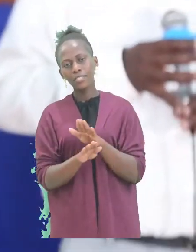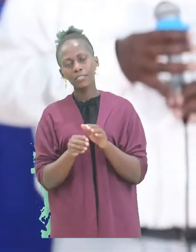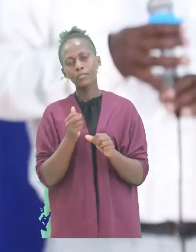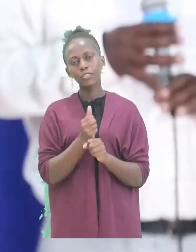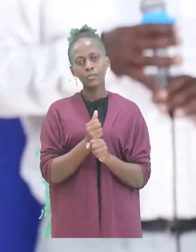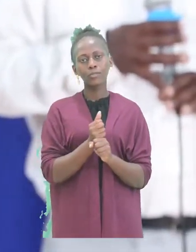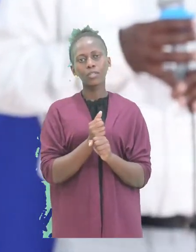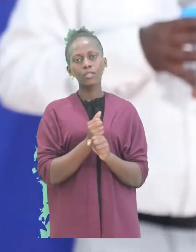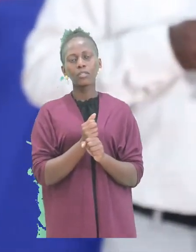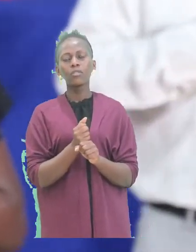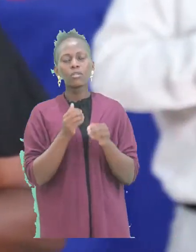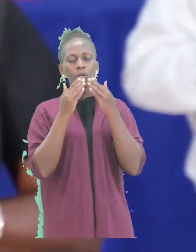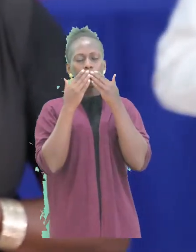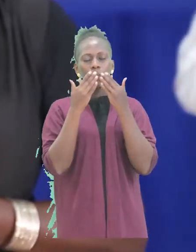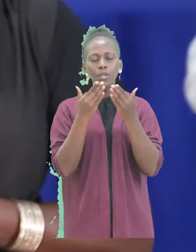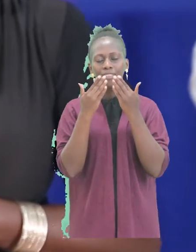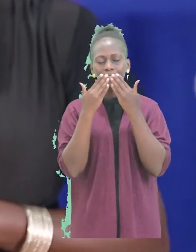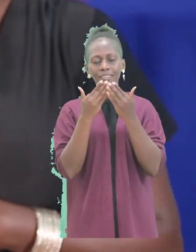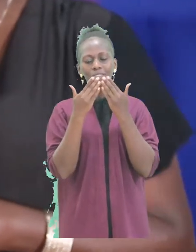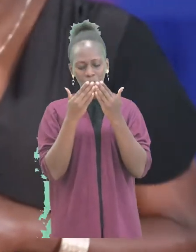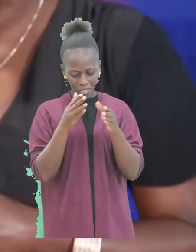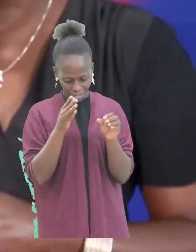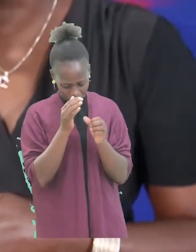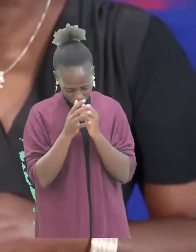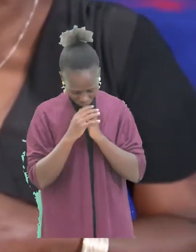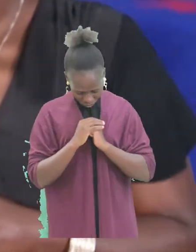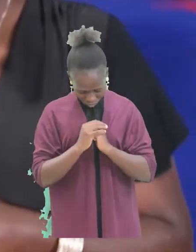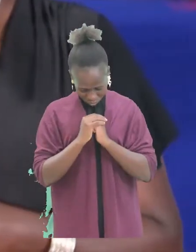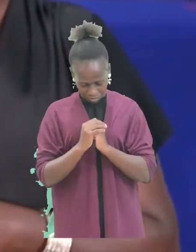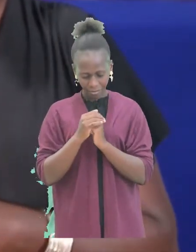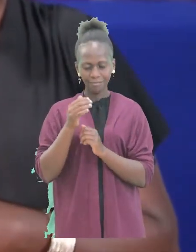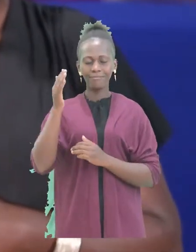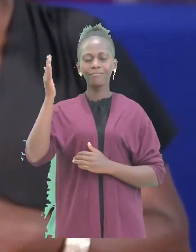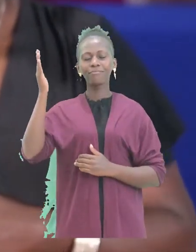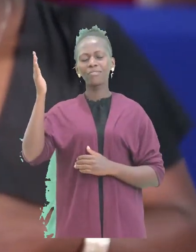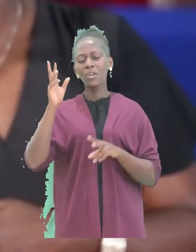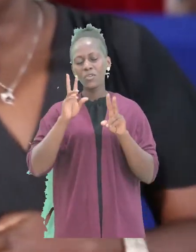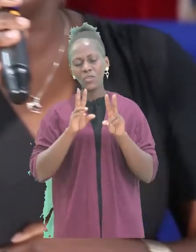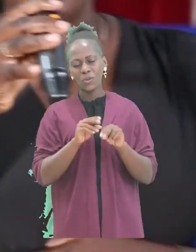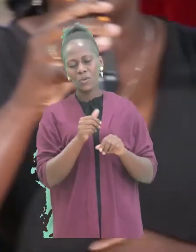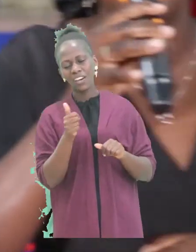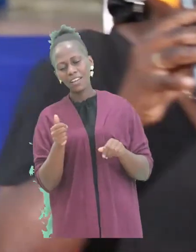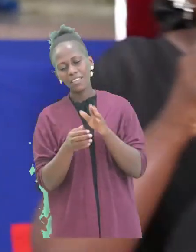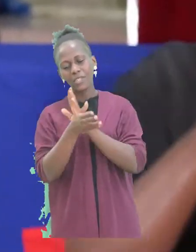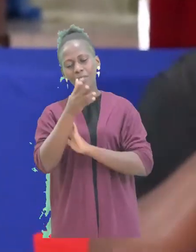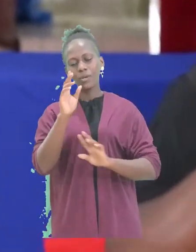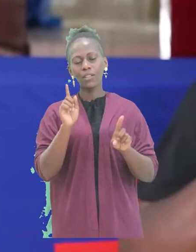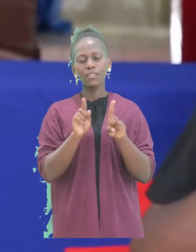Baba, tunakushukuru na tunakuhimidi asubuhi ya leo. Hakuna aliye kama wewe